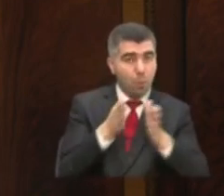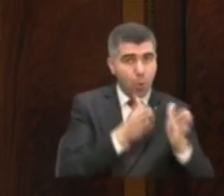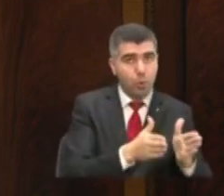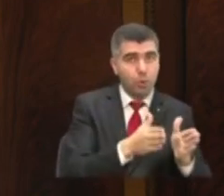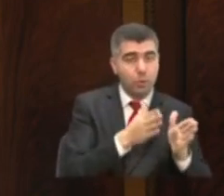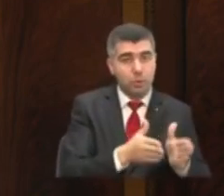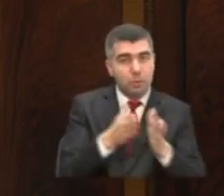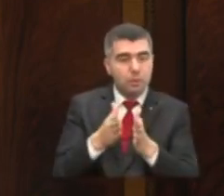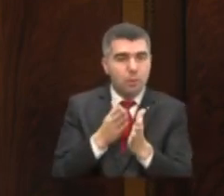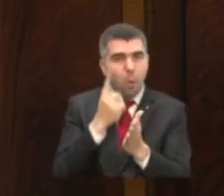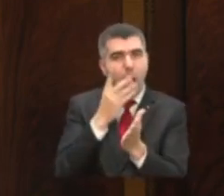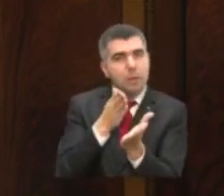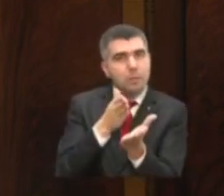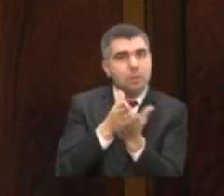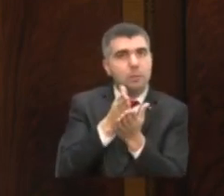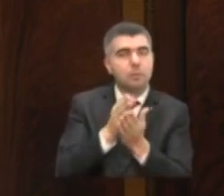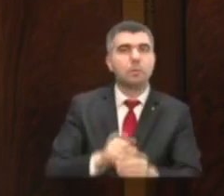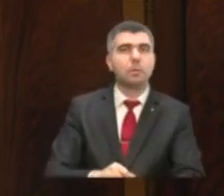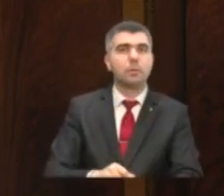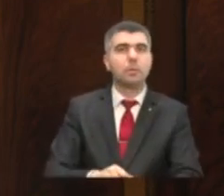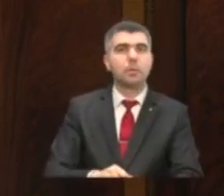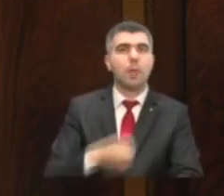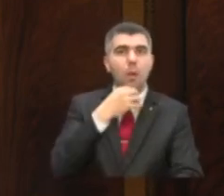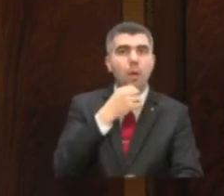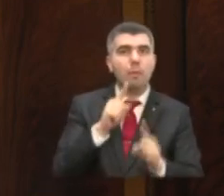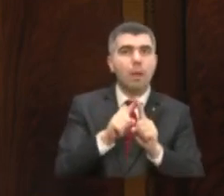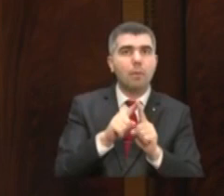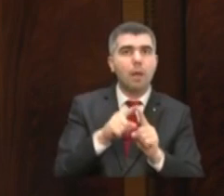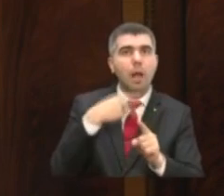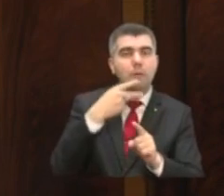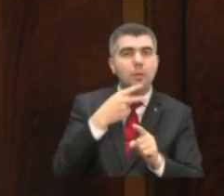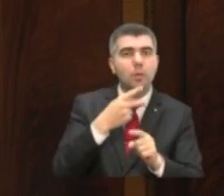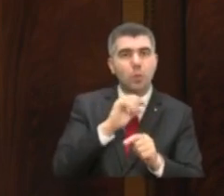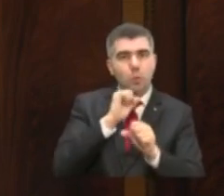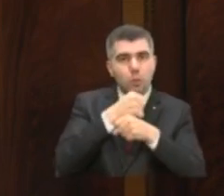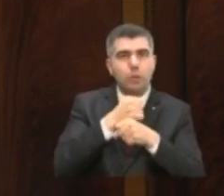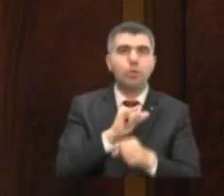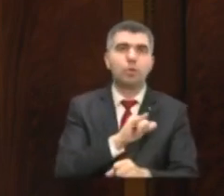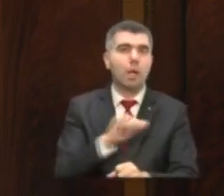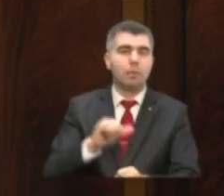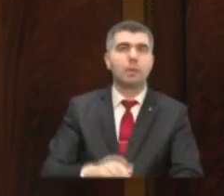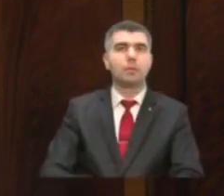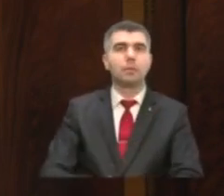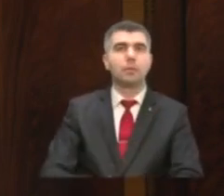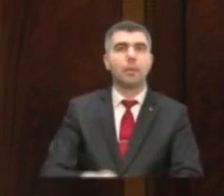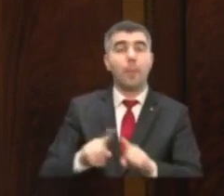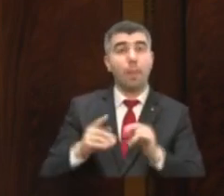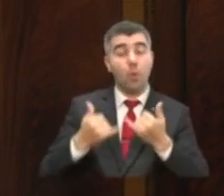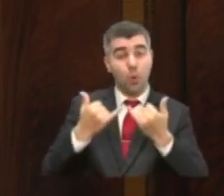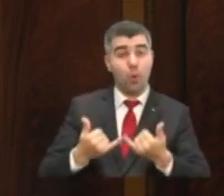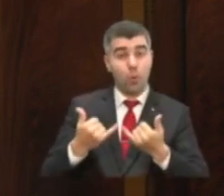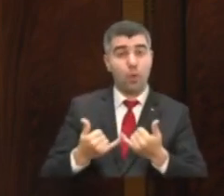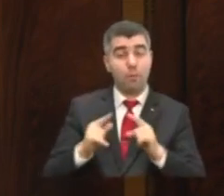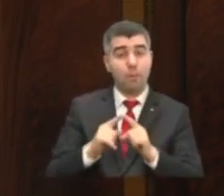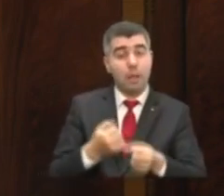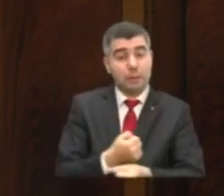أنا لن أسكت، أنا سأقول كلمتي هاته. ف فالسيد رئيس الحكومة اليوم كاين هيمنة ديال